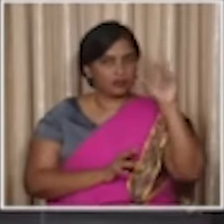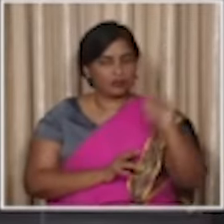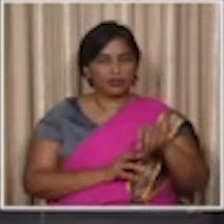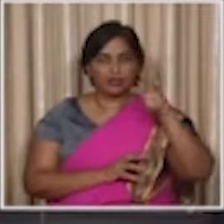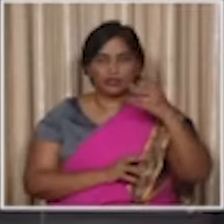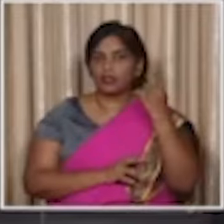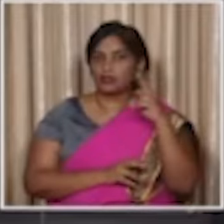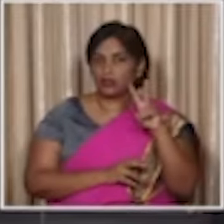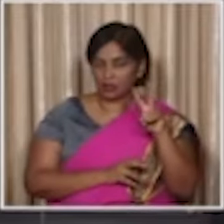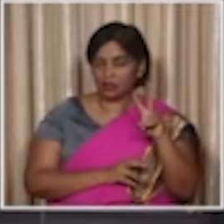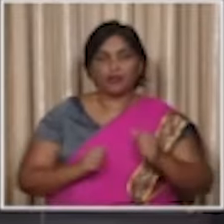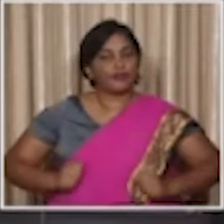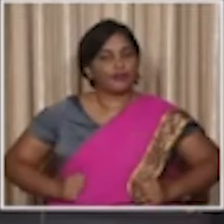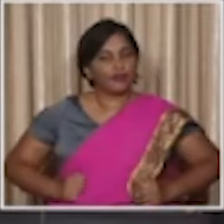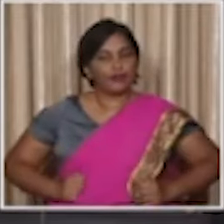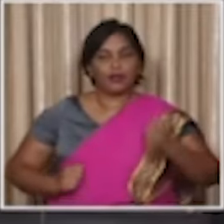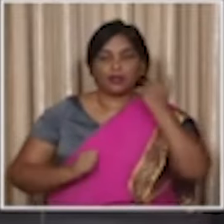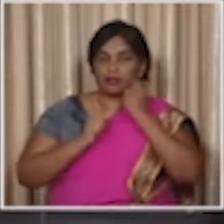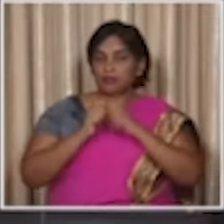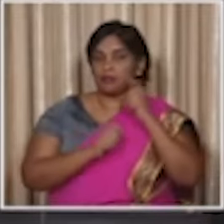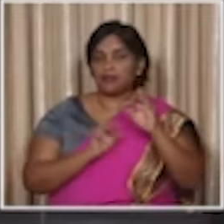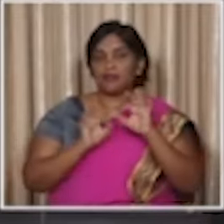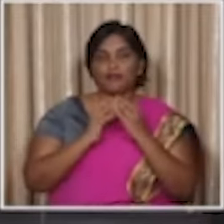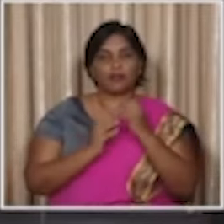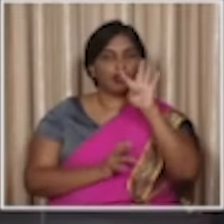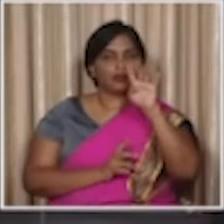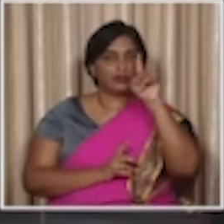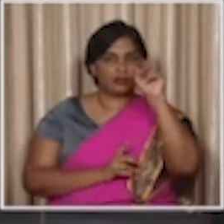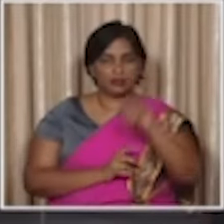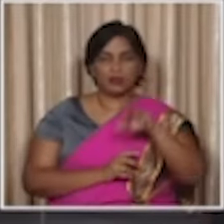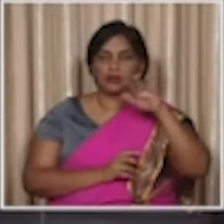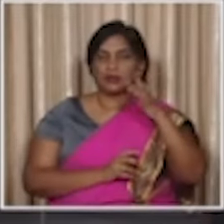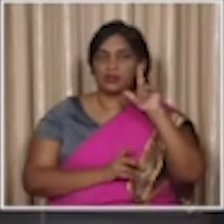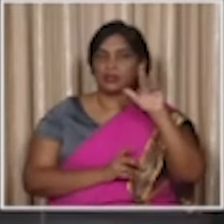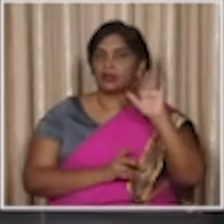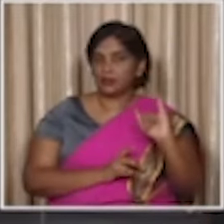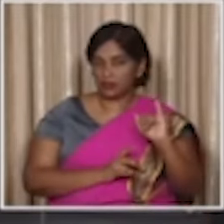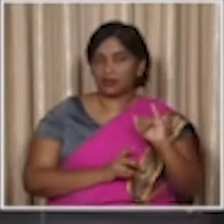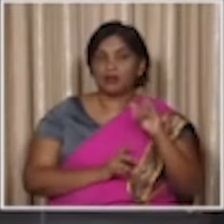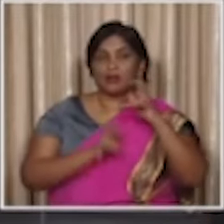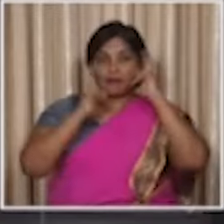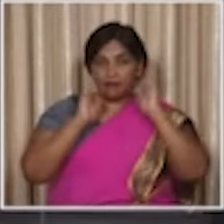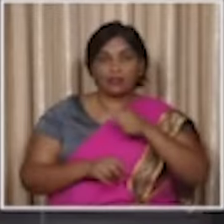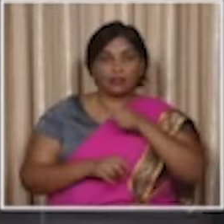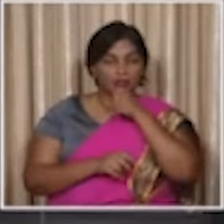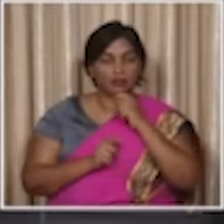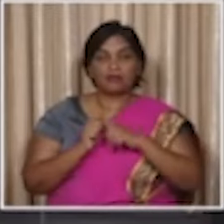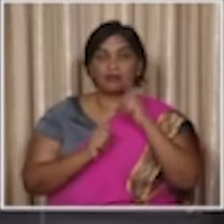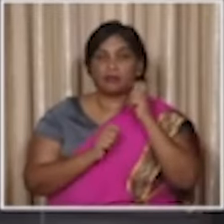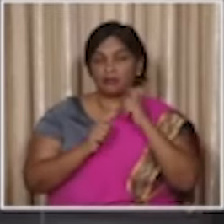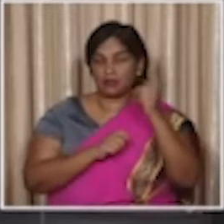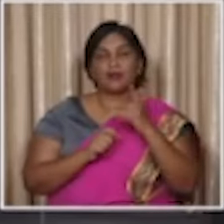88312 කුත් වහු අඩු රෝගී දීමනාව ලබන පවුල් 41976 කුත් වැඩිහිටි දීමනාව ලබන පවුල්